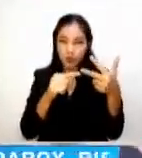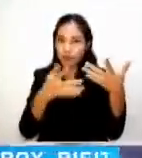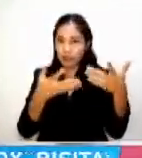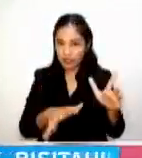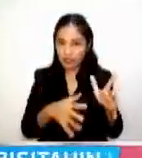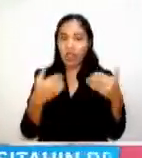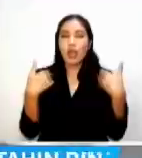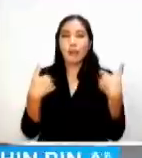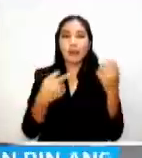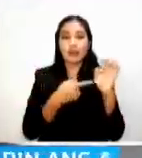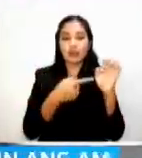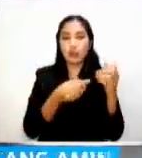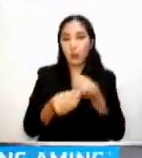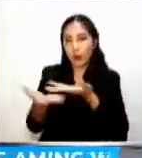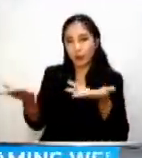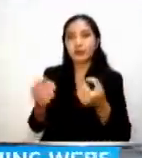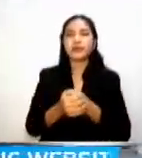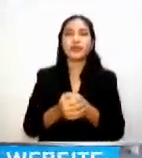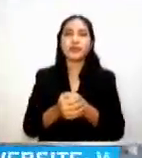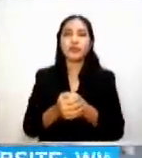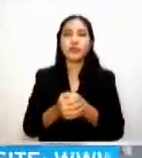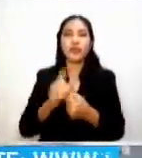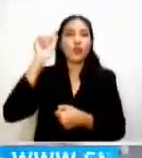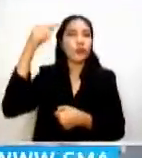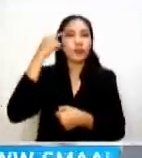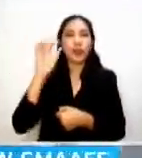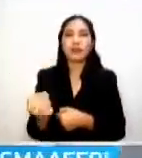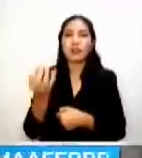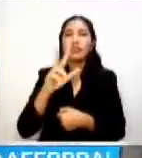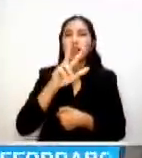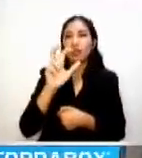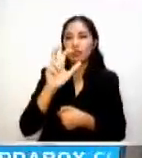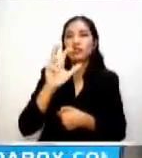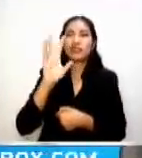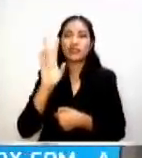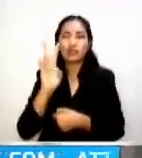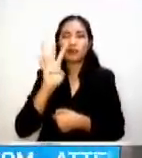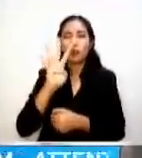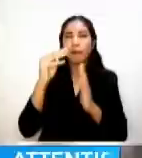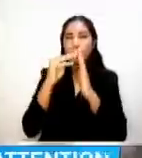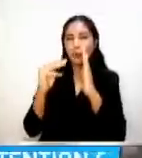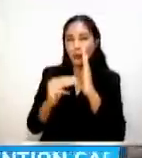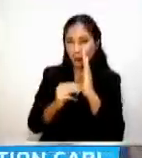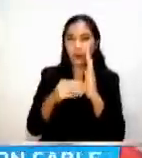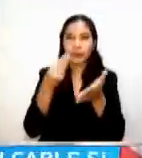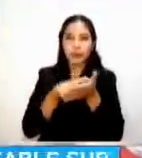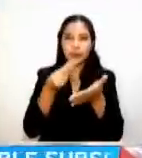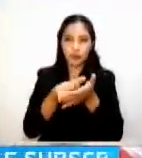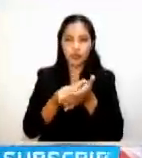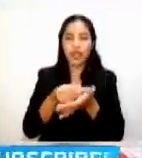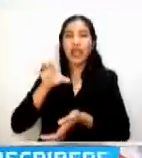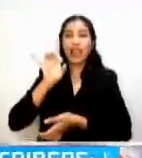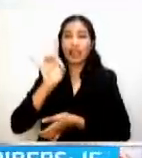tinanggap ng lungsod mula sa national government ay 364 million pesos. Inaasahan na 80% ng populasyon ng lungsod na